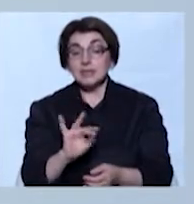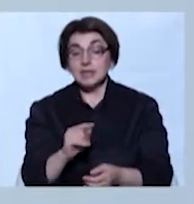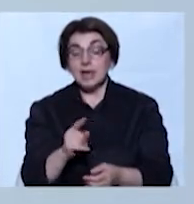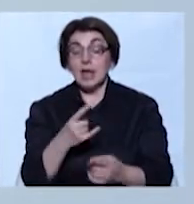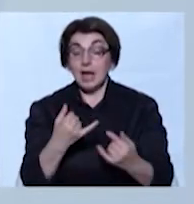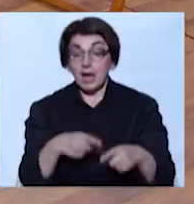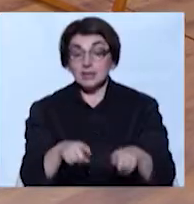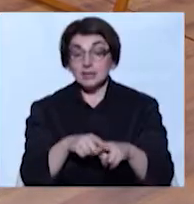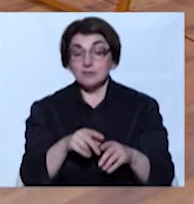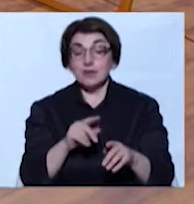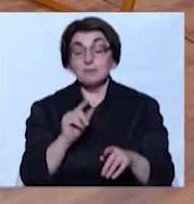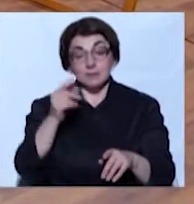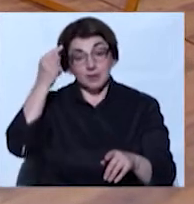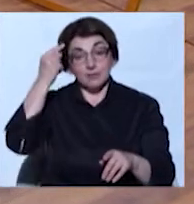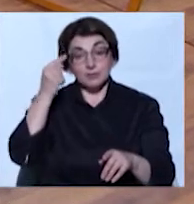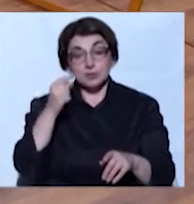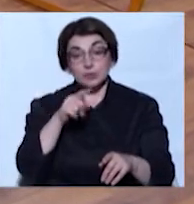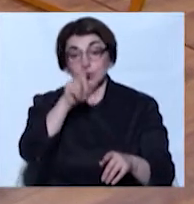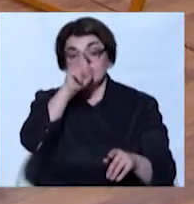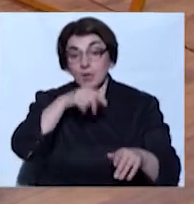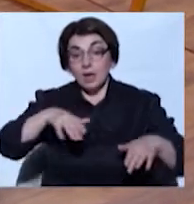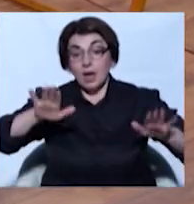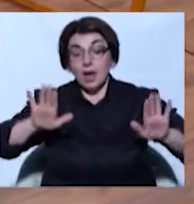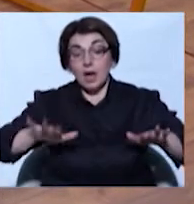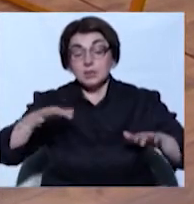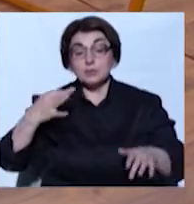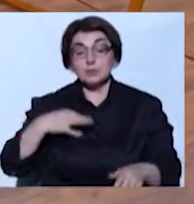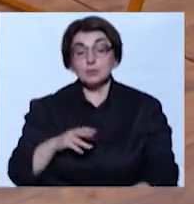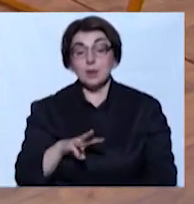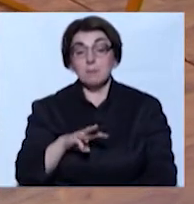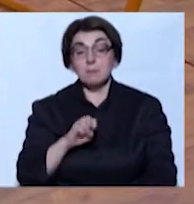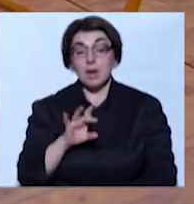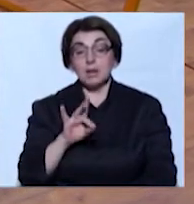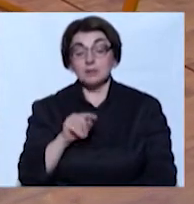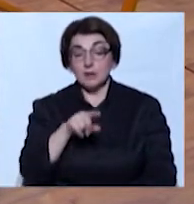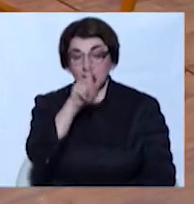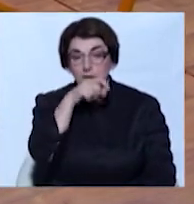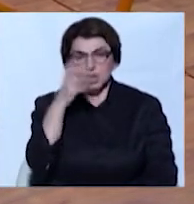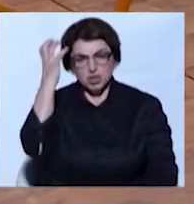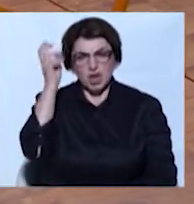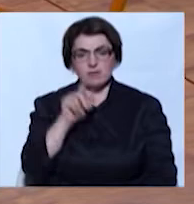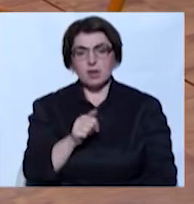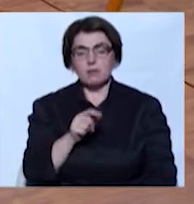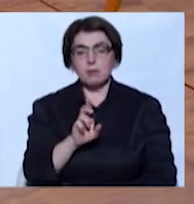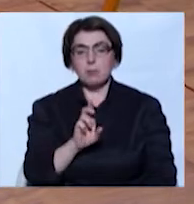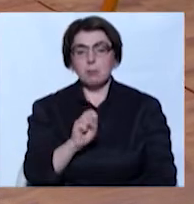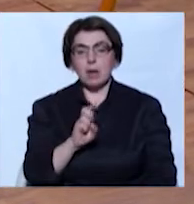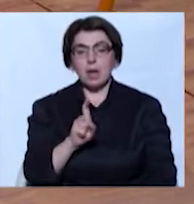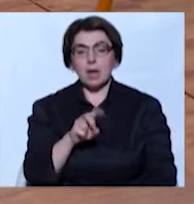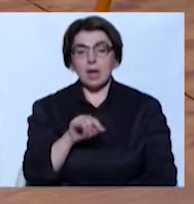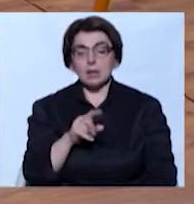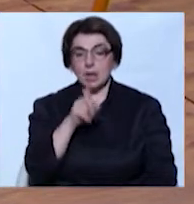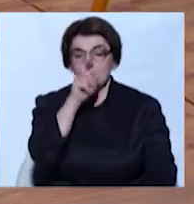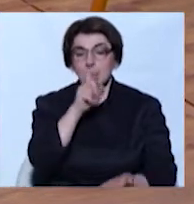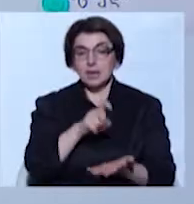ფრინველის ნაშიერი. აი, მაგალითად, არწივის ნაშიერს მართვე ჰქვია, ყვავის ნაშიერს ბახალა,